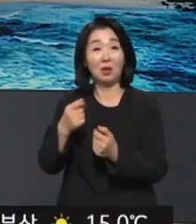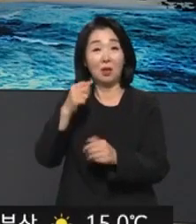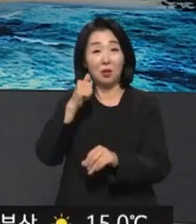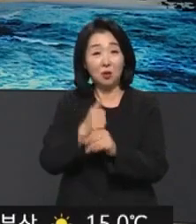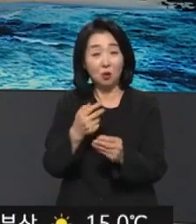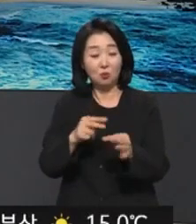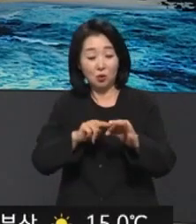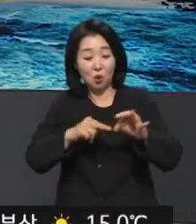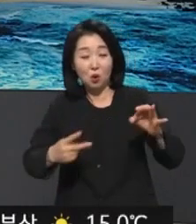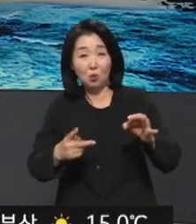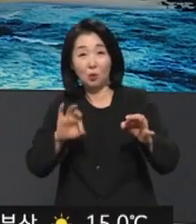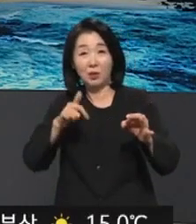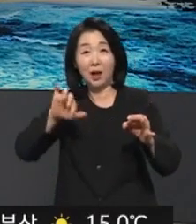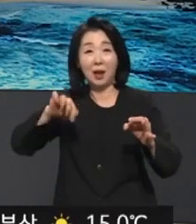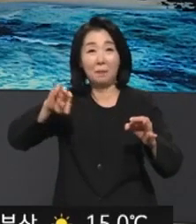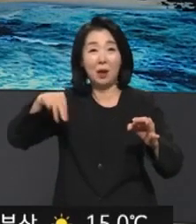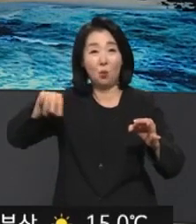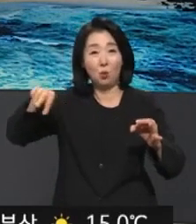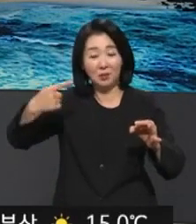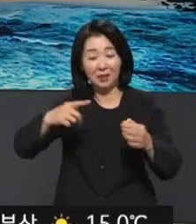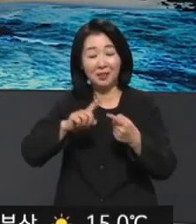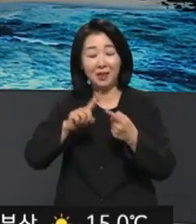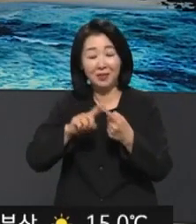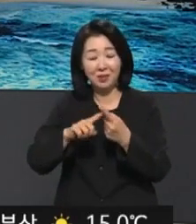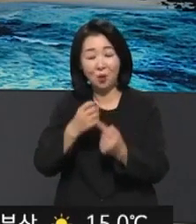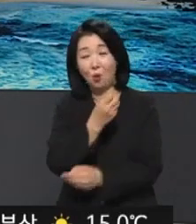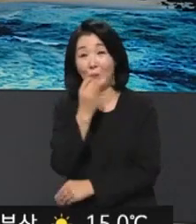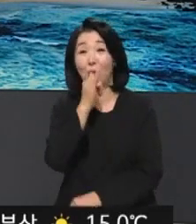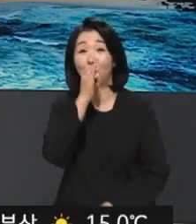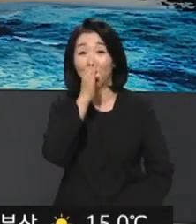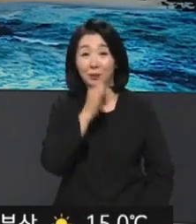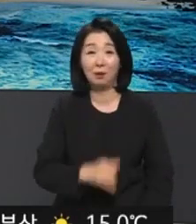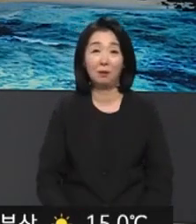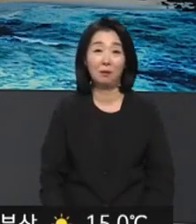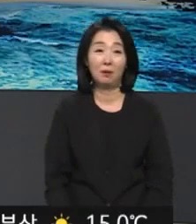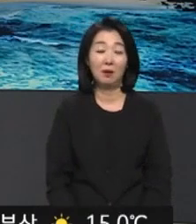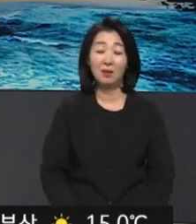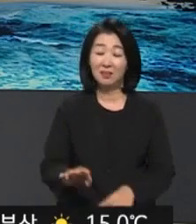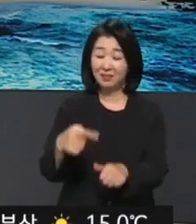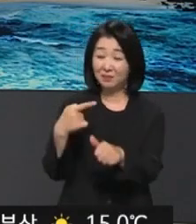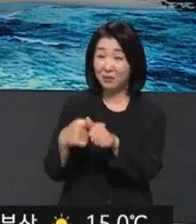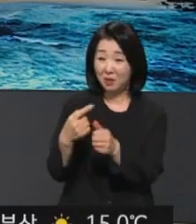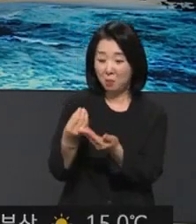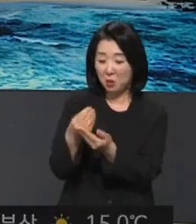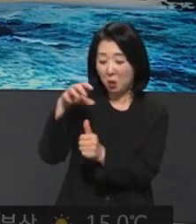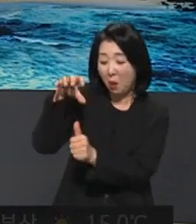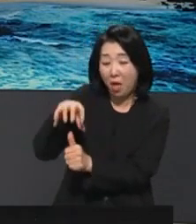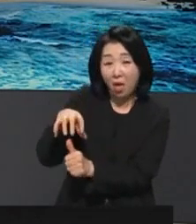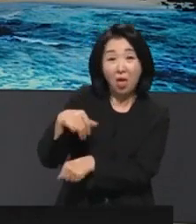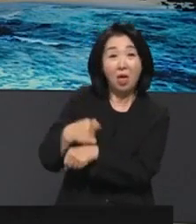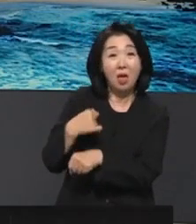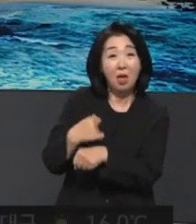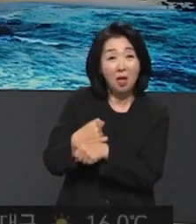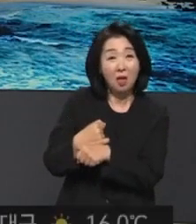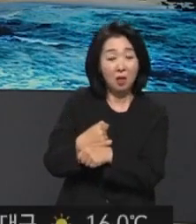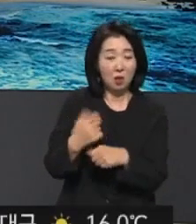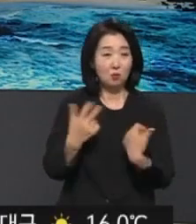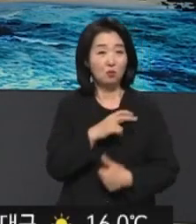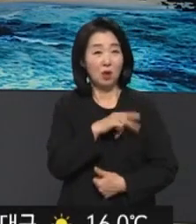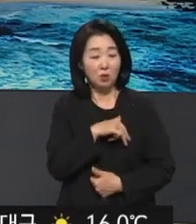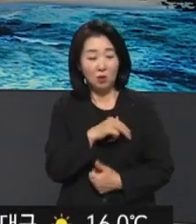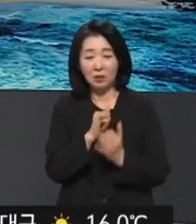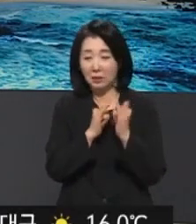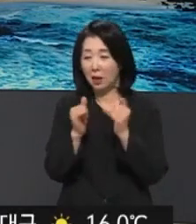갈라파고스에 빗대는 언론 보도도 잊을만하면 한 번씩 나오고 있는데요. 이런 지적, 실제 여의도에 몸담고 있는 사람들을 만나